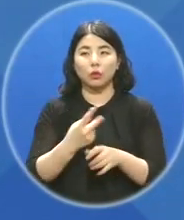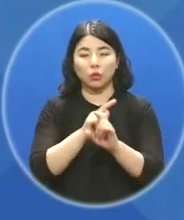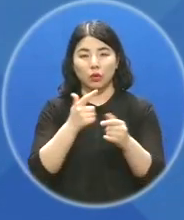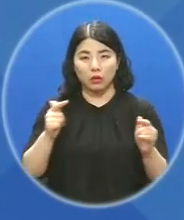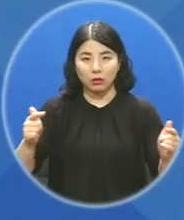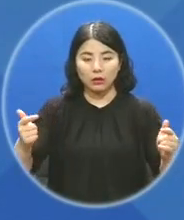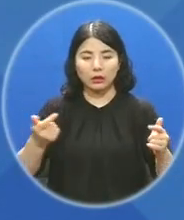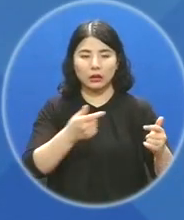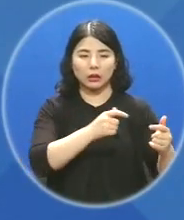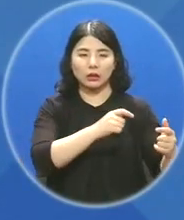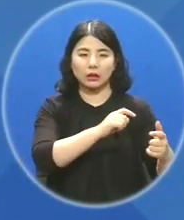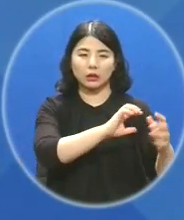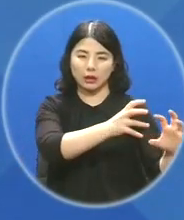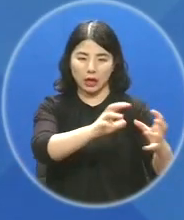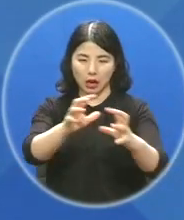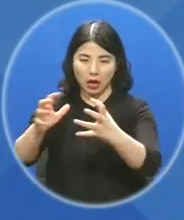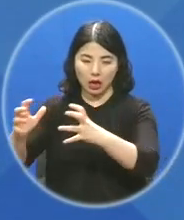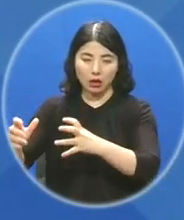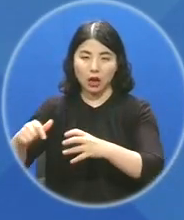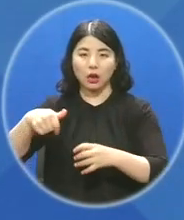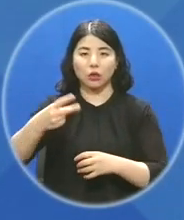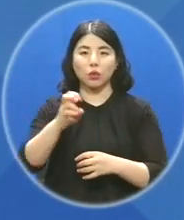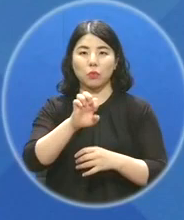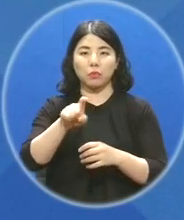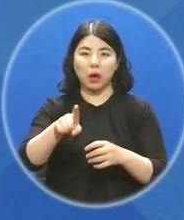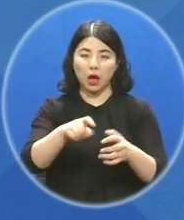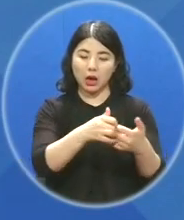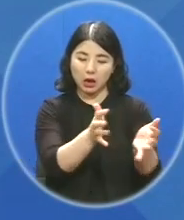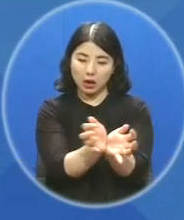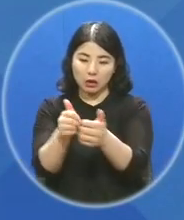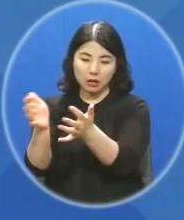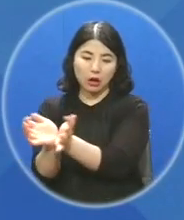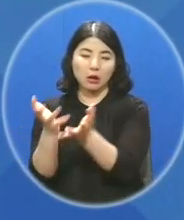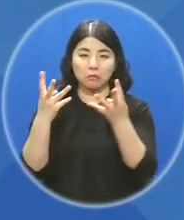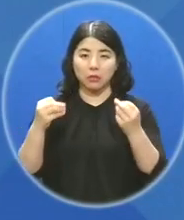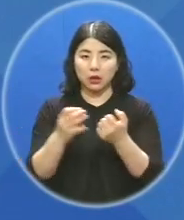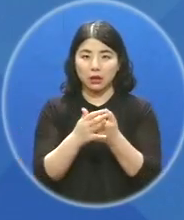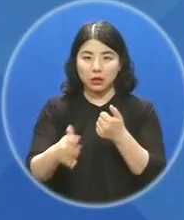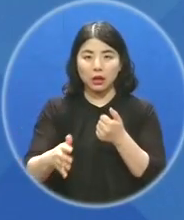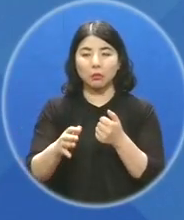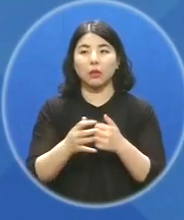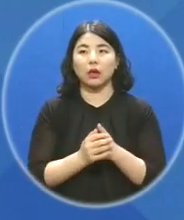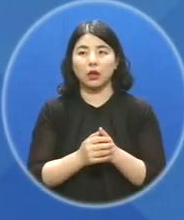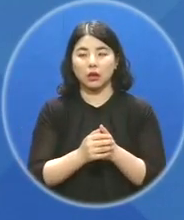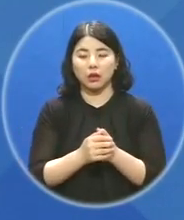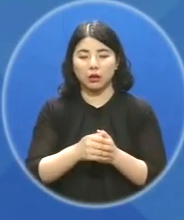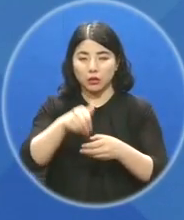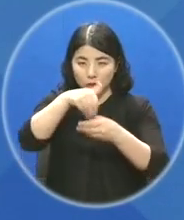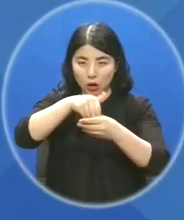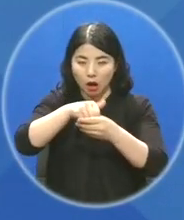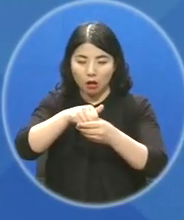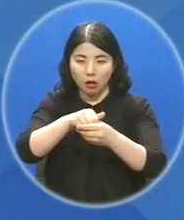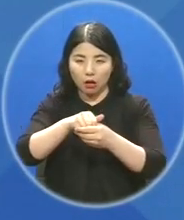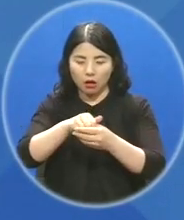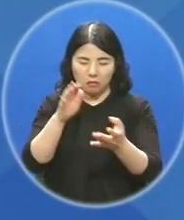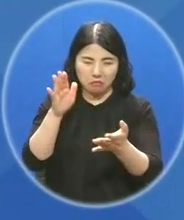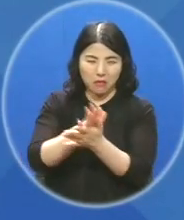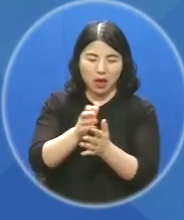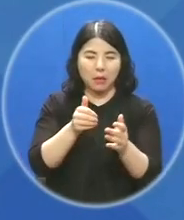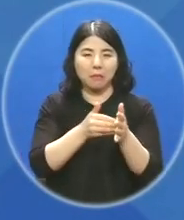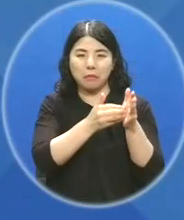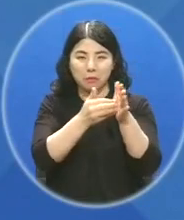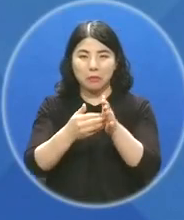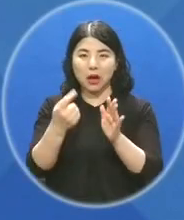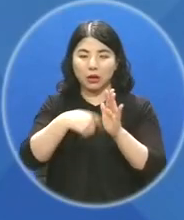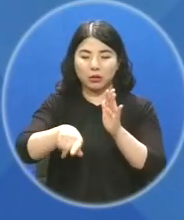다양한 대륙에서 여러 교파들이 있기 때문에 이게 경쟁의 과열, 선거의 네. 가열 이런 것들을 막기 위해서